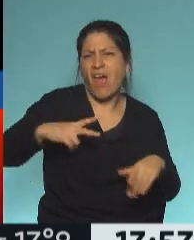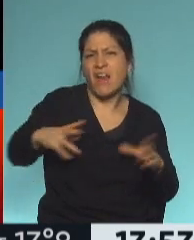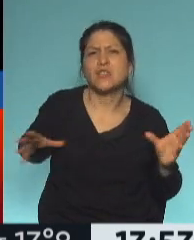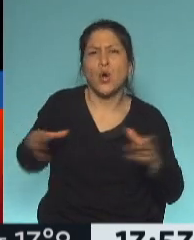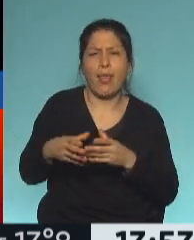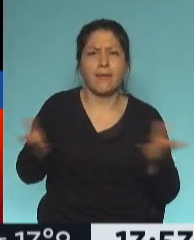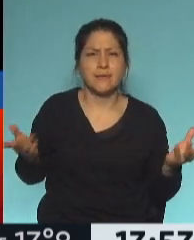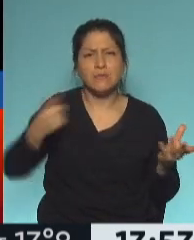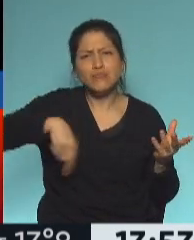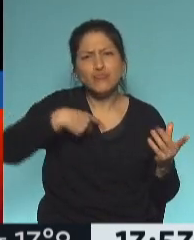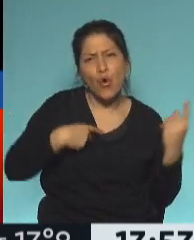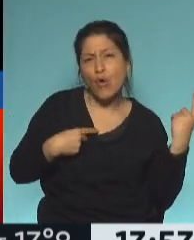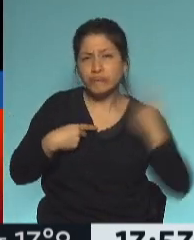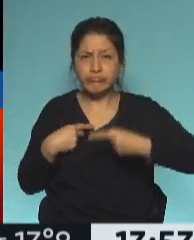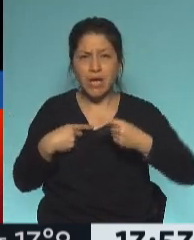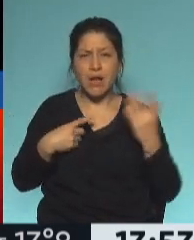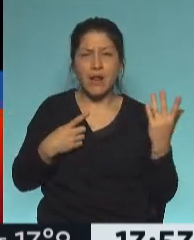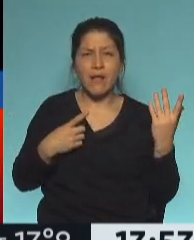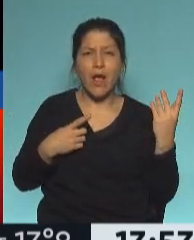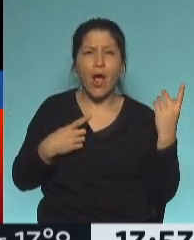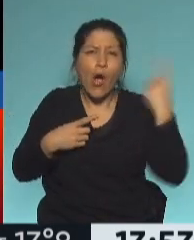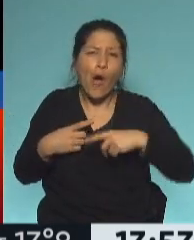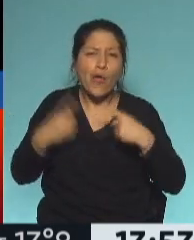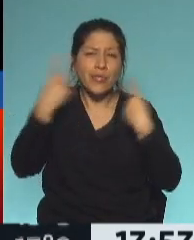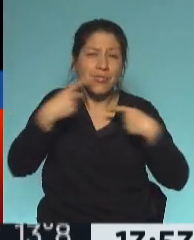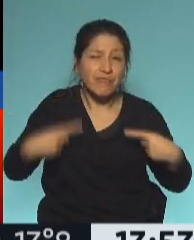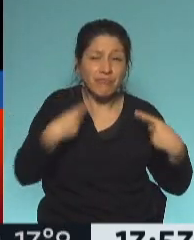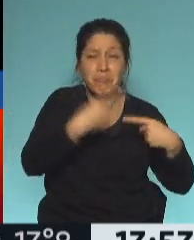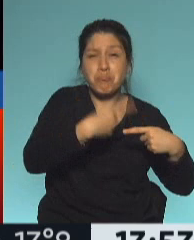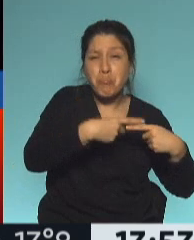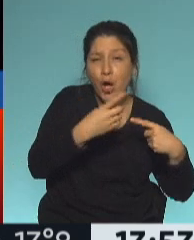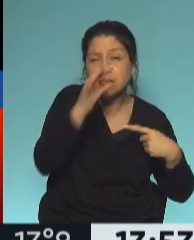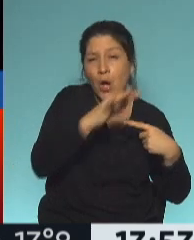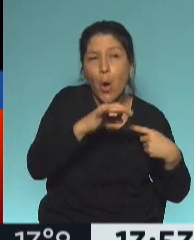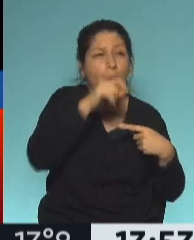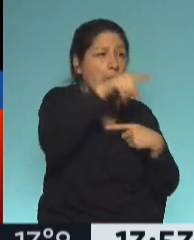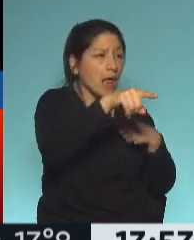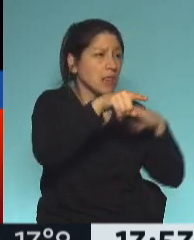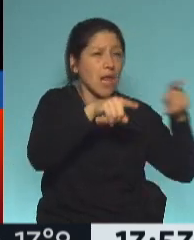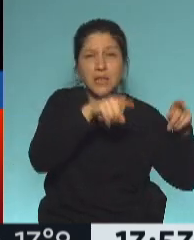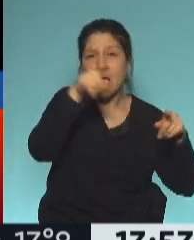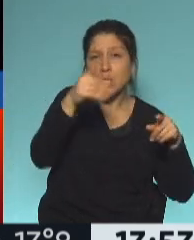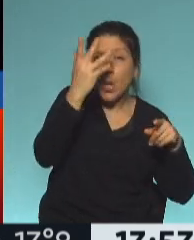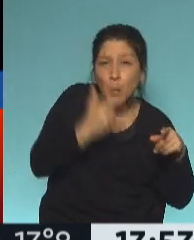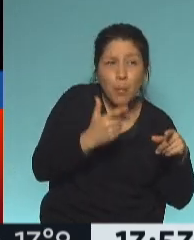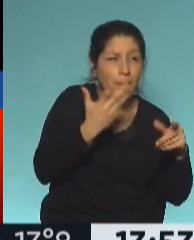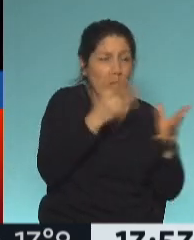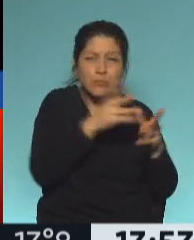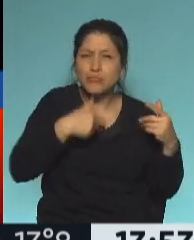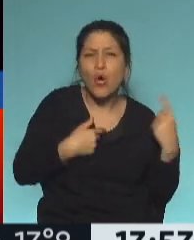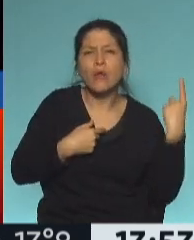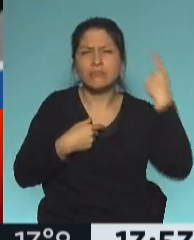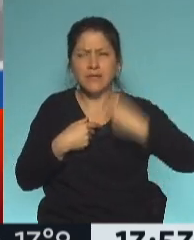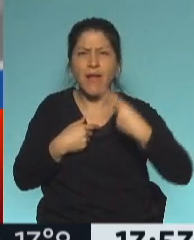رقیب جناح‌های سیاسی و رقیب این گروه و اون گروه نیستم. من رقیب